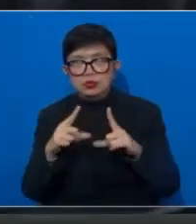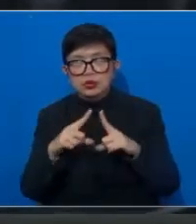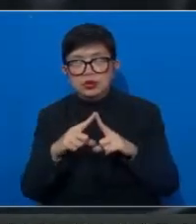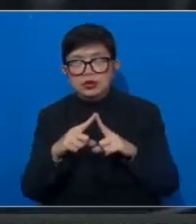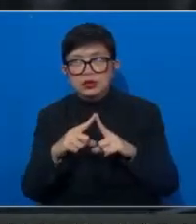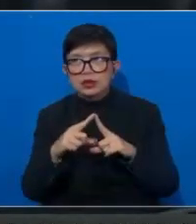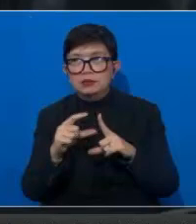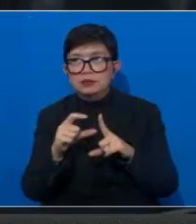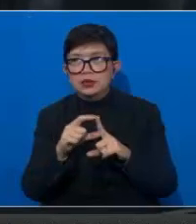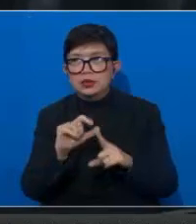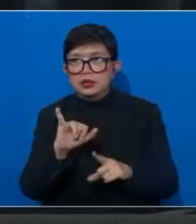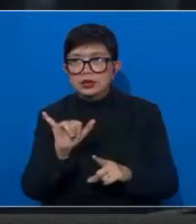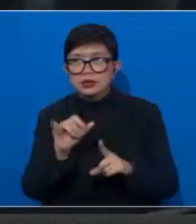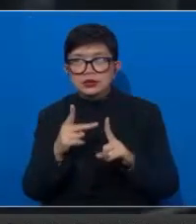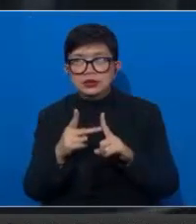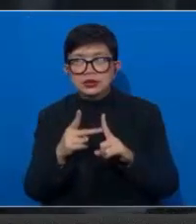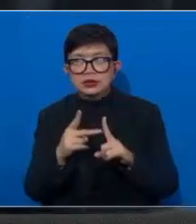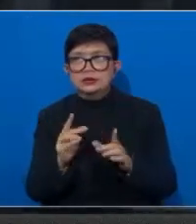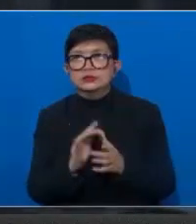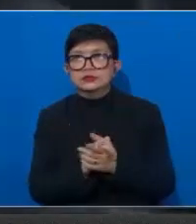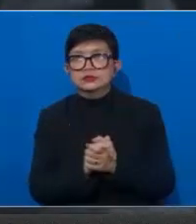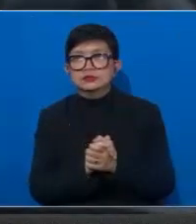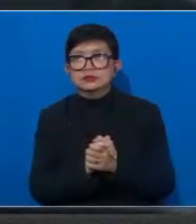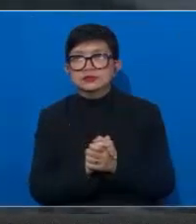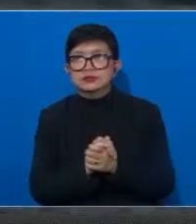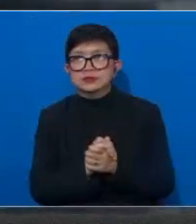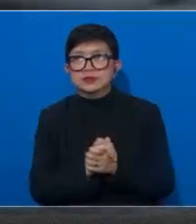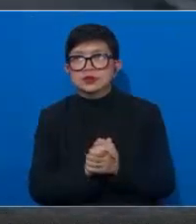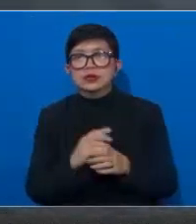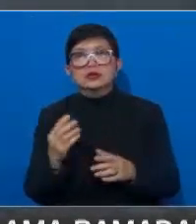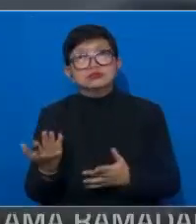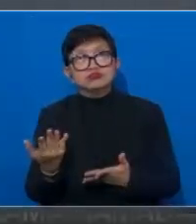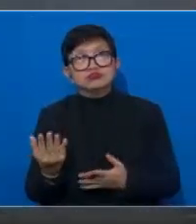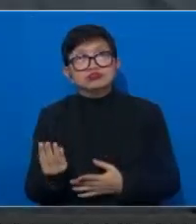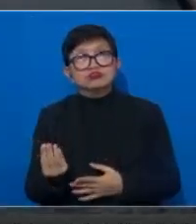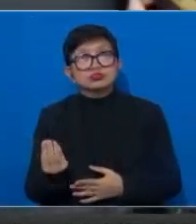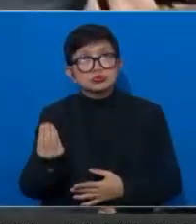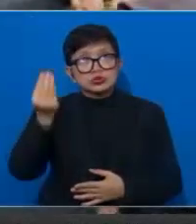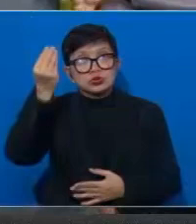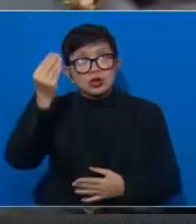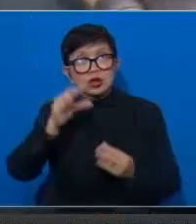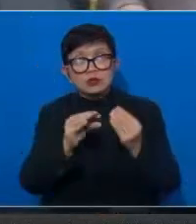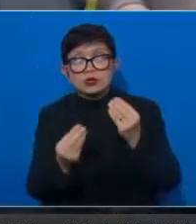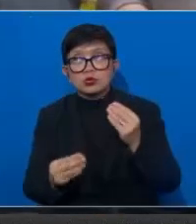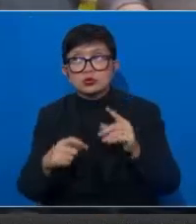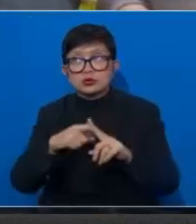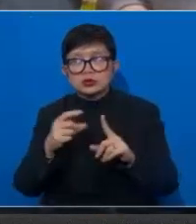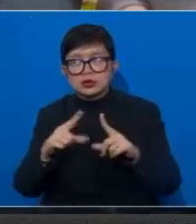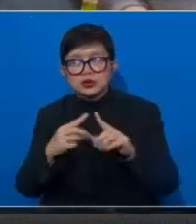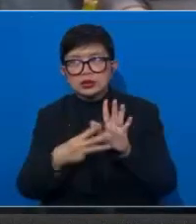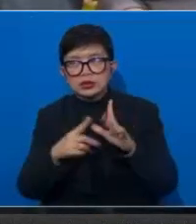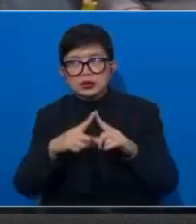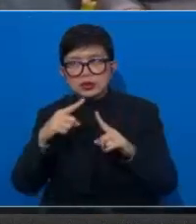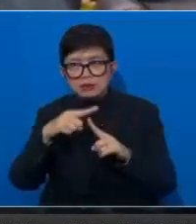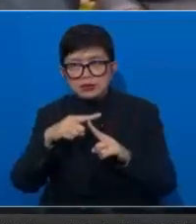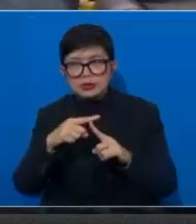mulai masuknya bulan suci Ramadan. Ketua Pengurus Cabang Muhammadiyah Keramat, Shur Samiun, mengungkapkan bahwa pelaksanaan tarawih mulai dilaksanakan